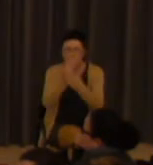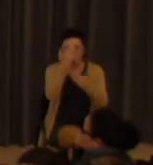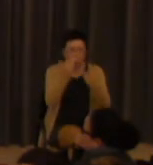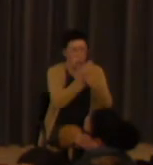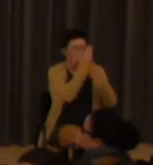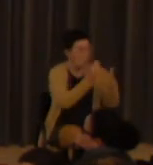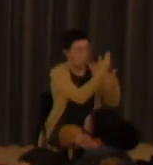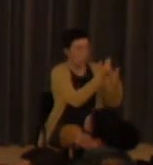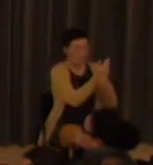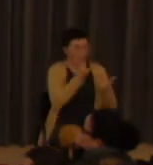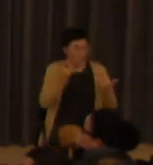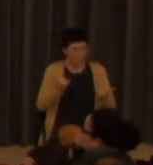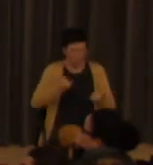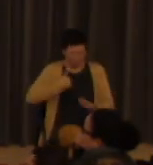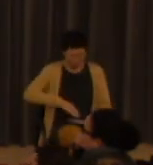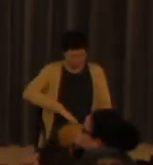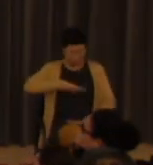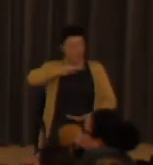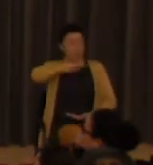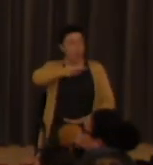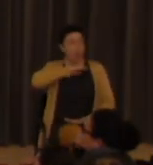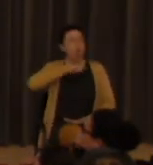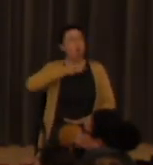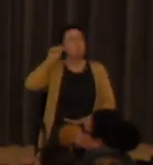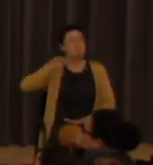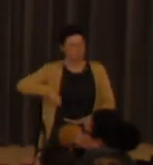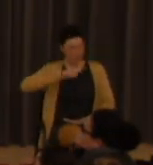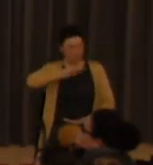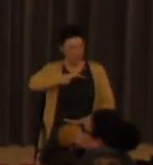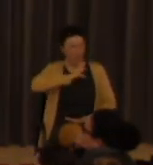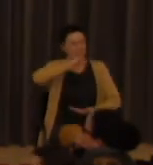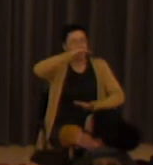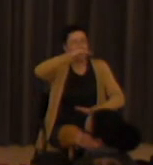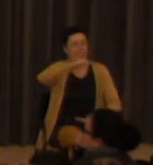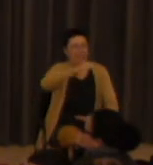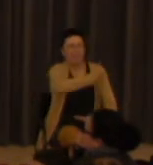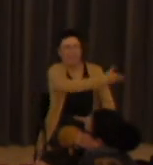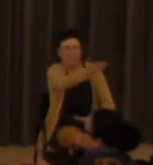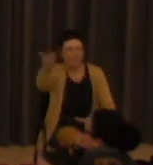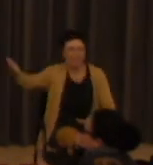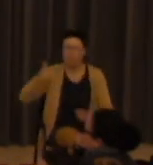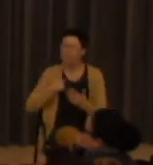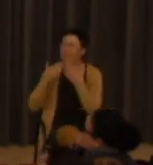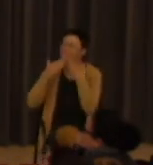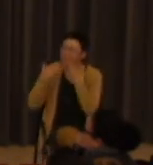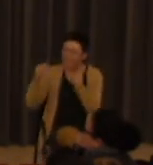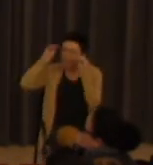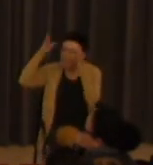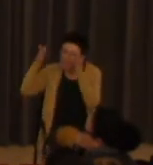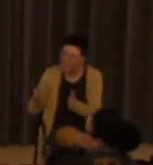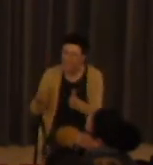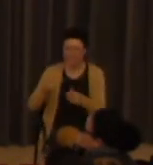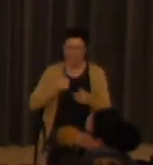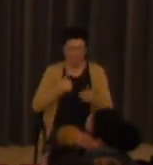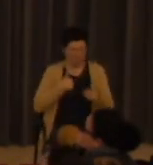que m'ha donat jo ho podré retornar també d'alguna manera als altres. Us haig de donar les gràcies a tots els professors i també als companys. I